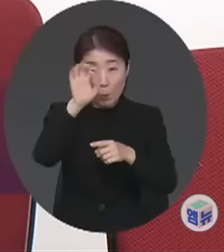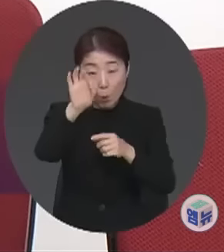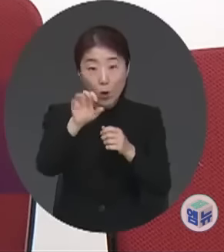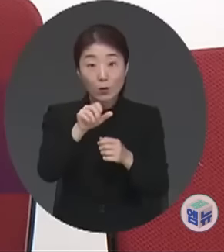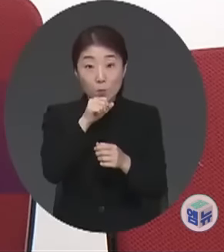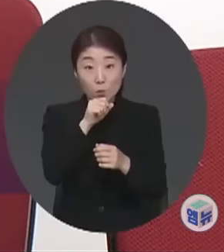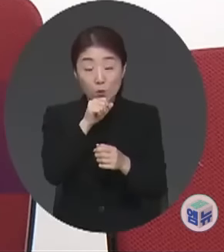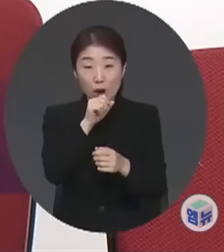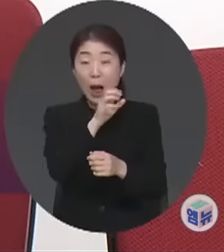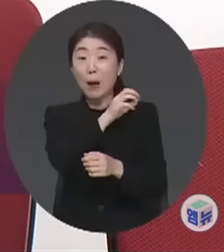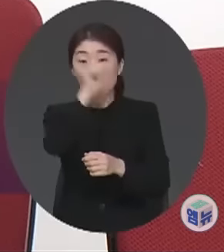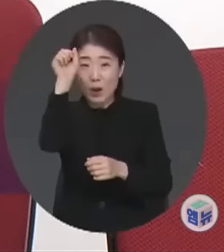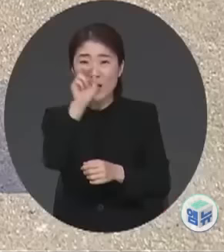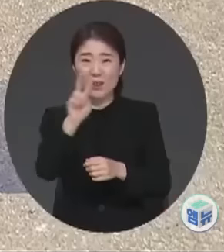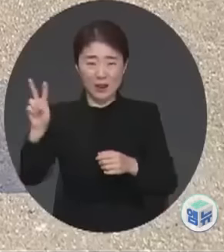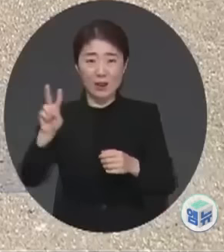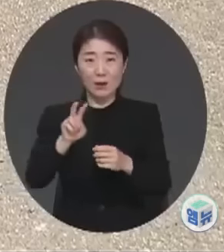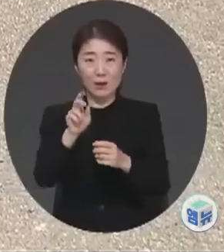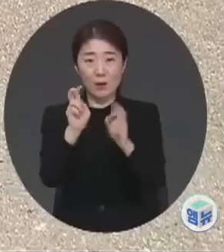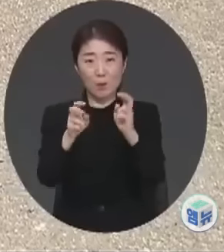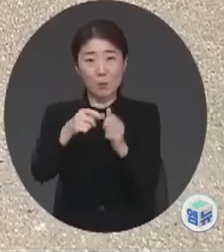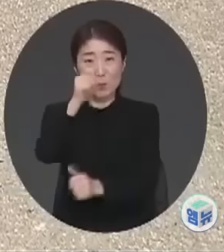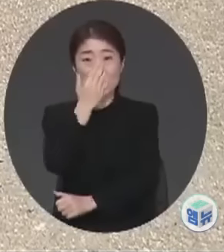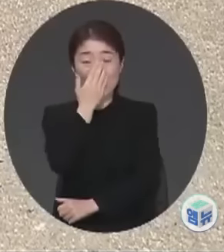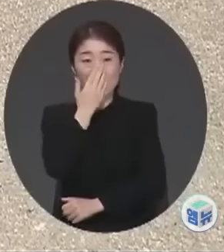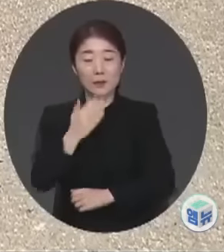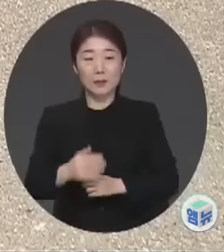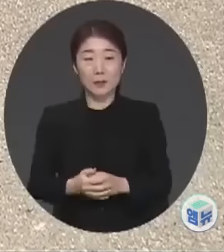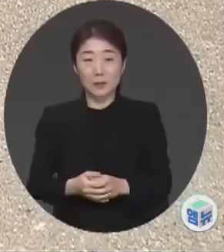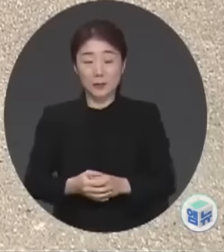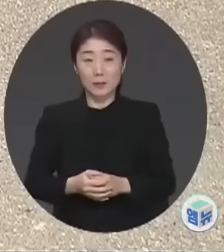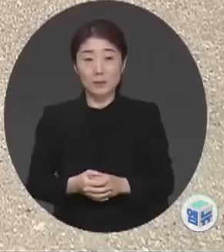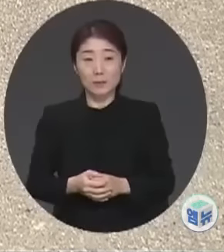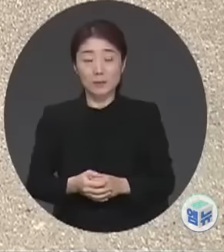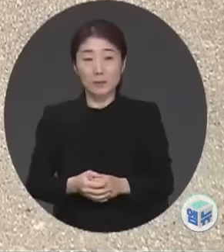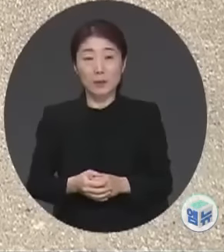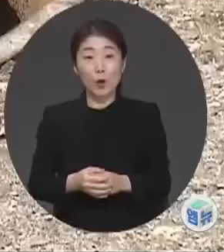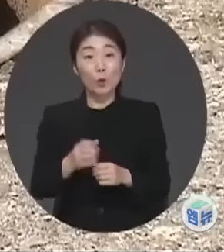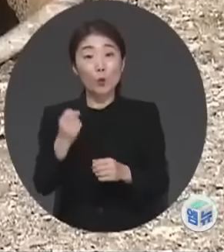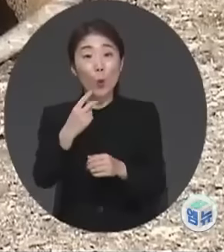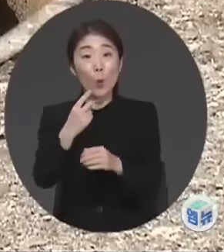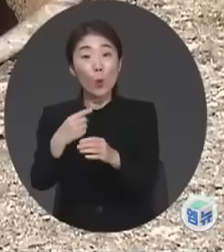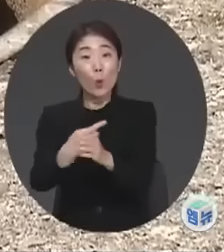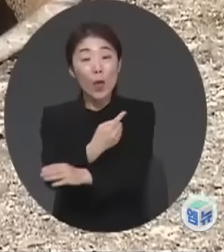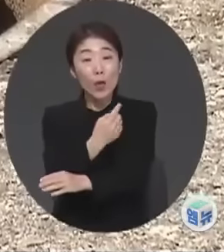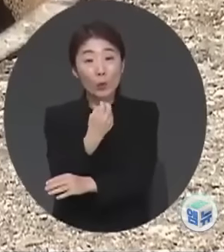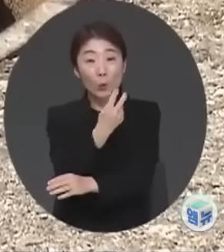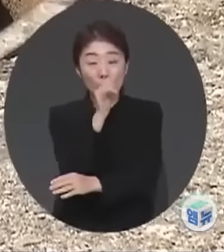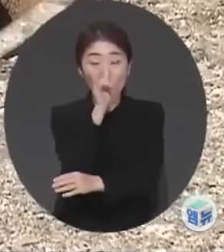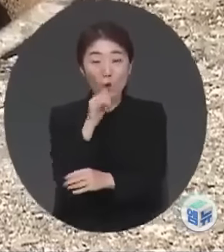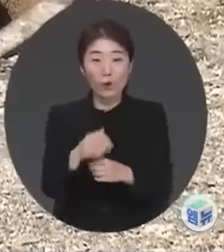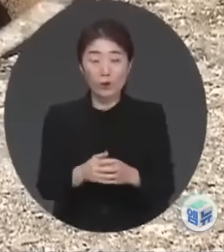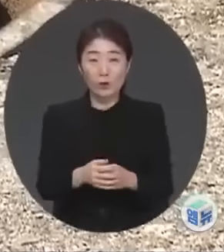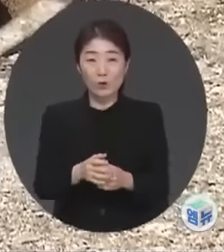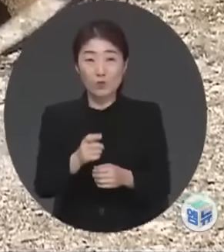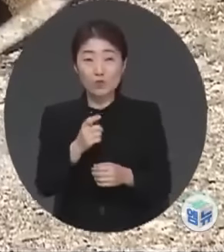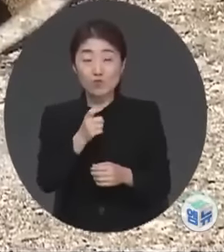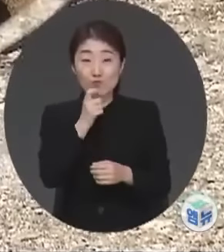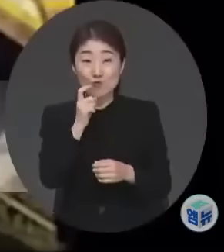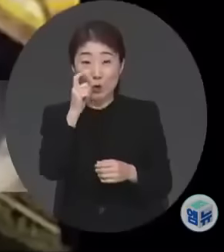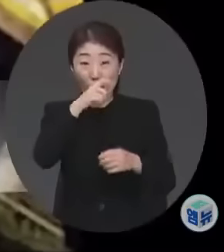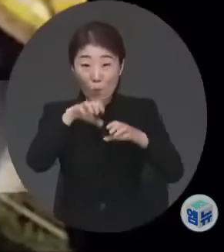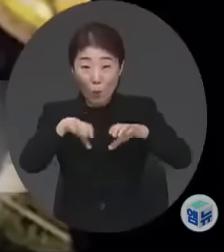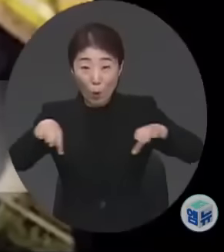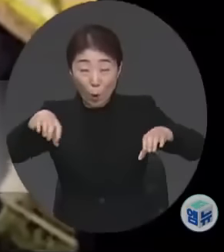대상이 되는 업체를 선정했어. 대상 후보에 이름을 올린 지자체는 또 있습니다. 역시 오수갈로에서 노동자 두